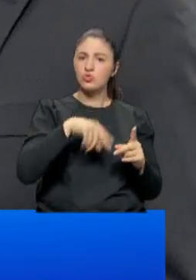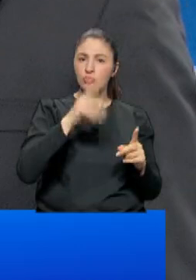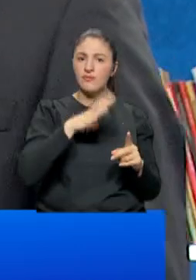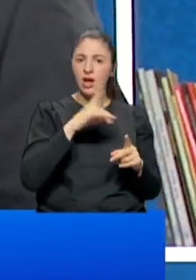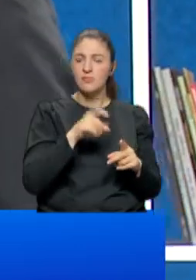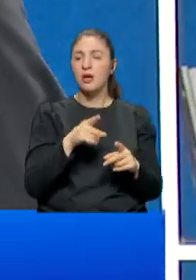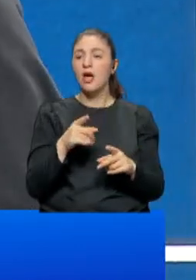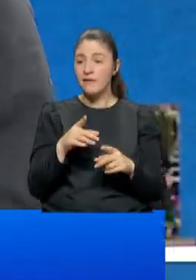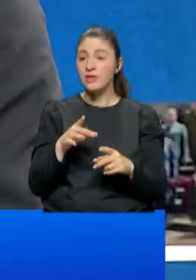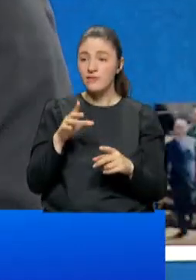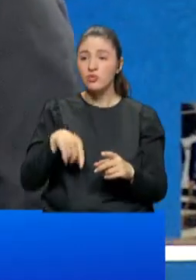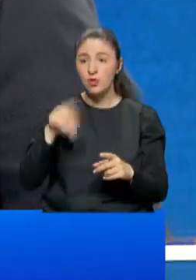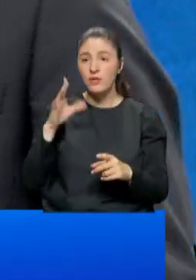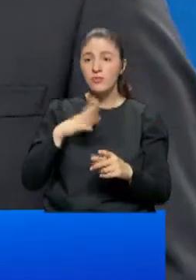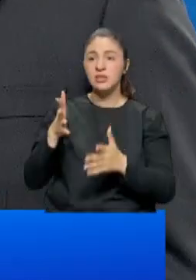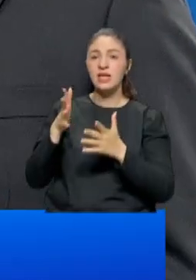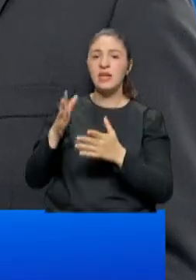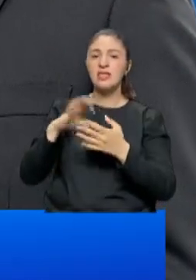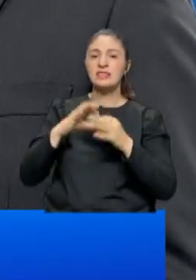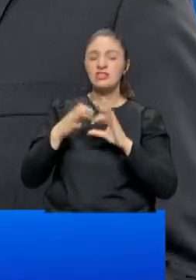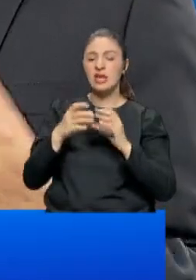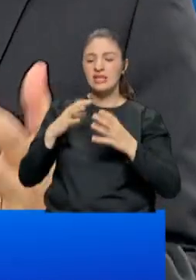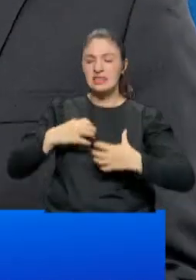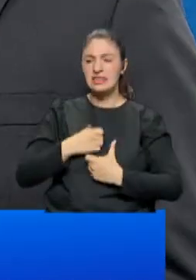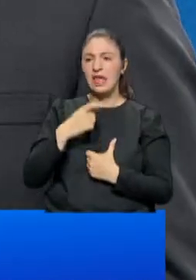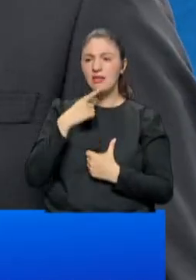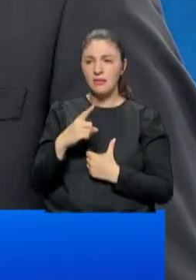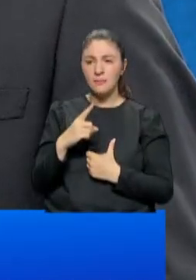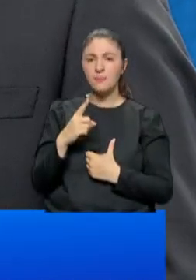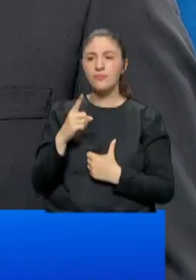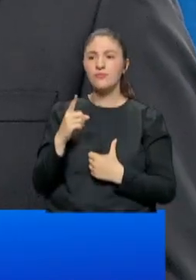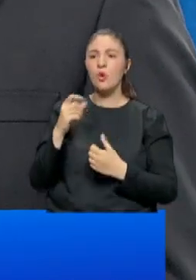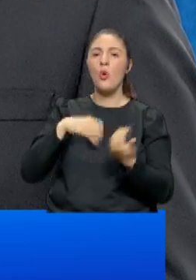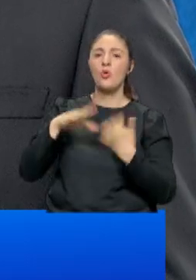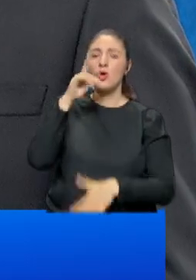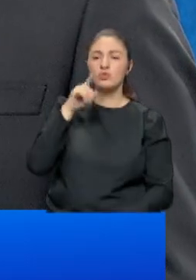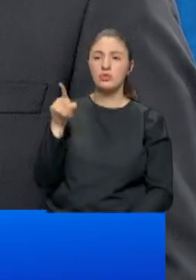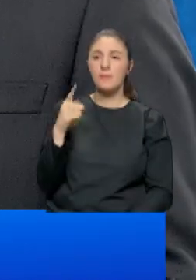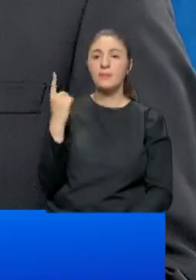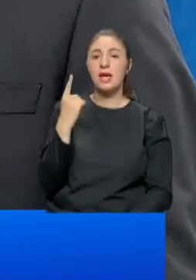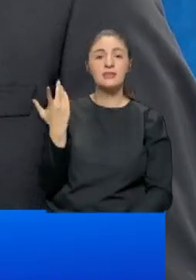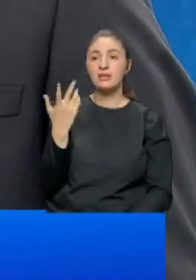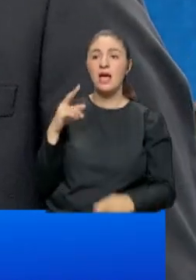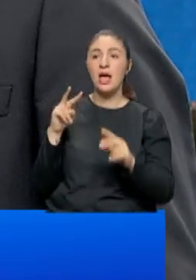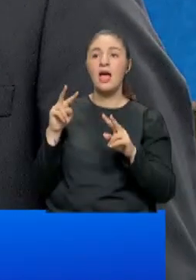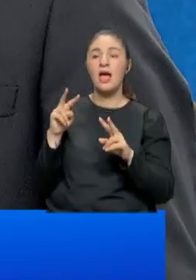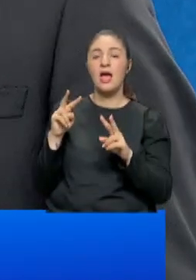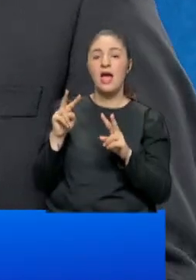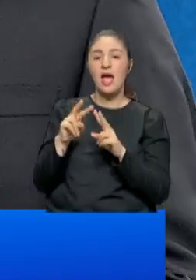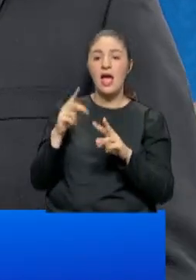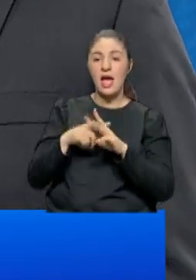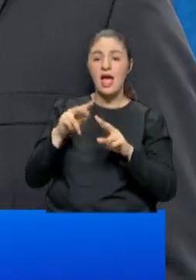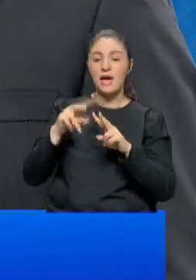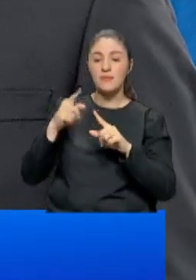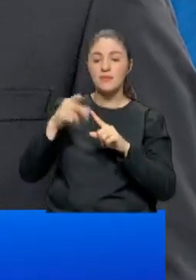var mıydı bağırdı vardı bu tedarik zincirleri krizi dediğim olaydan kaynaklanıyor bir tanesi emtia fiyatlarının